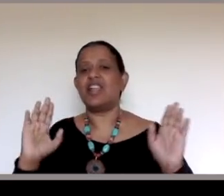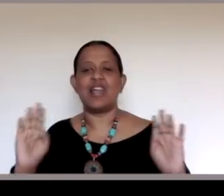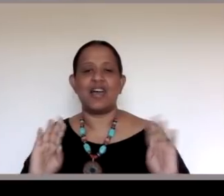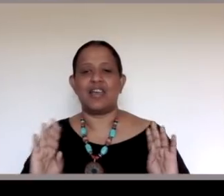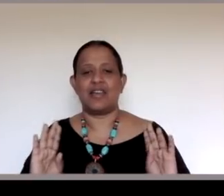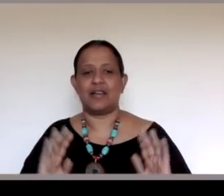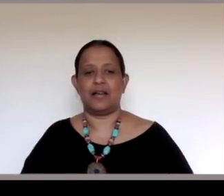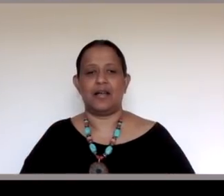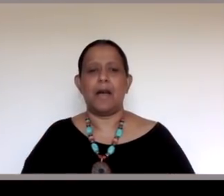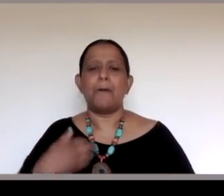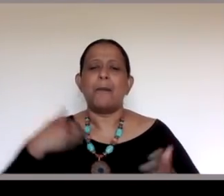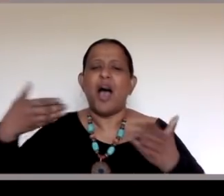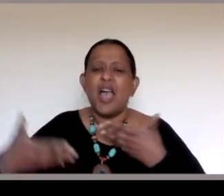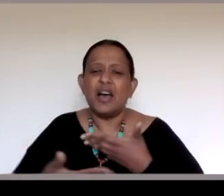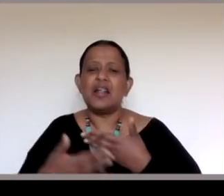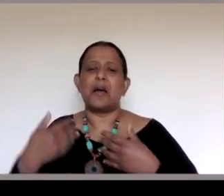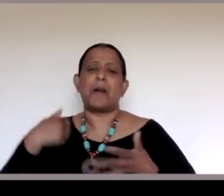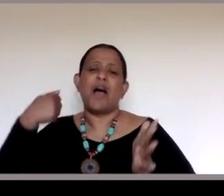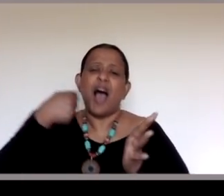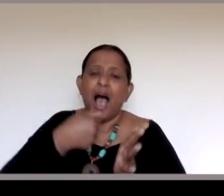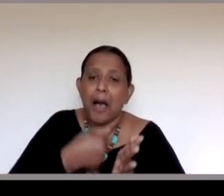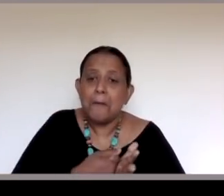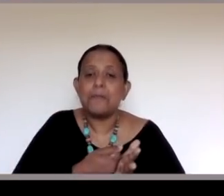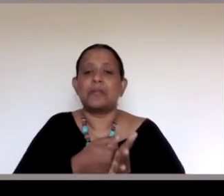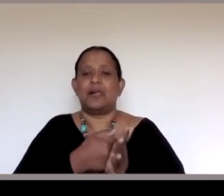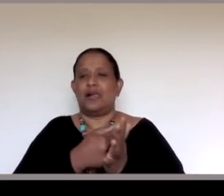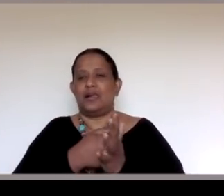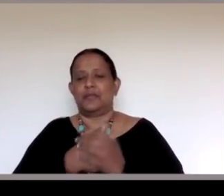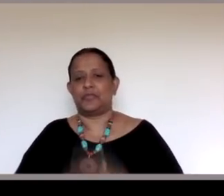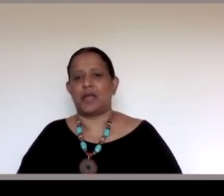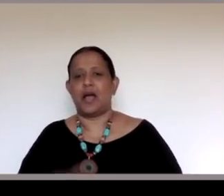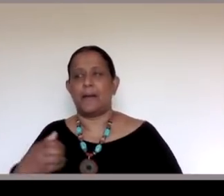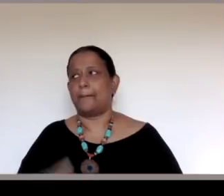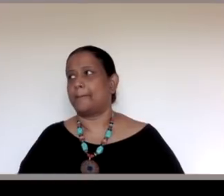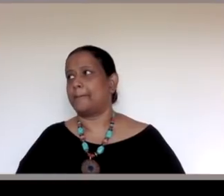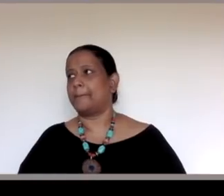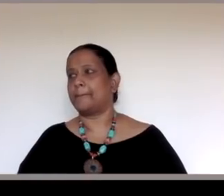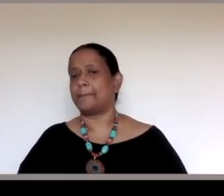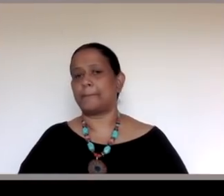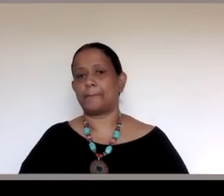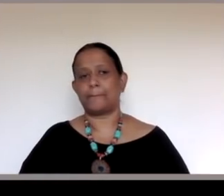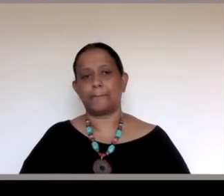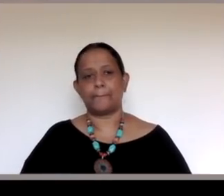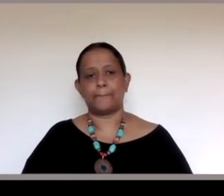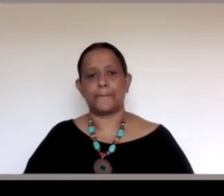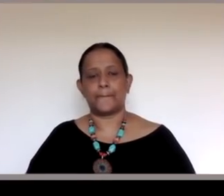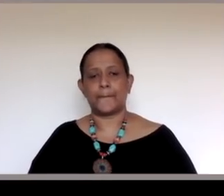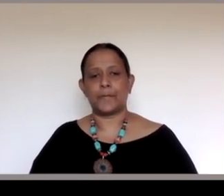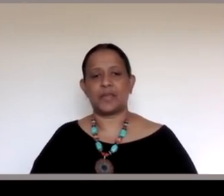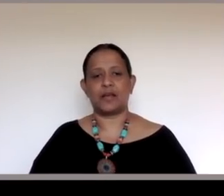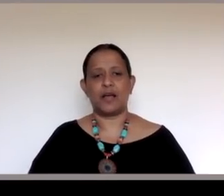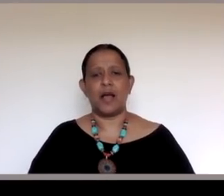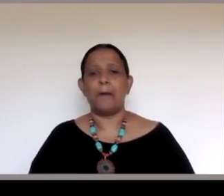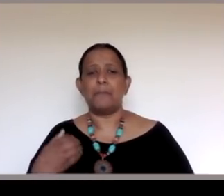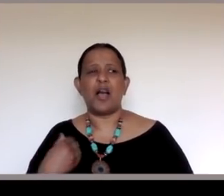அல்ல. அது ஹொந்தட ஹங்குனா. இன்னு நன்றாக உணர்ந்தோம். ஏனா ஐஸ்கிரீம் மேக்கன். அப்படியால ஐஸ்கிரீம் சாப்பிடுங்கள். இட பீம் பாஹிரதயன் நெமே. இது ஒரு வெளிப்படையான